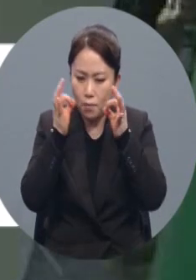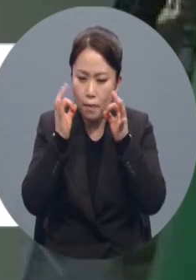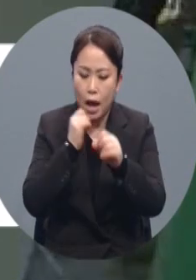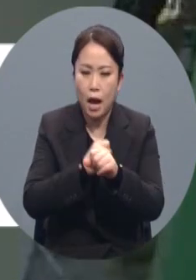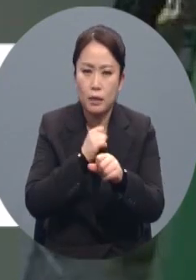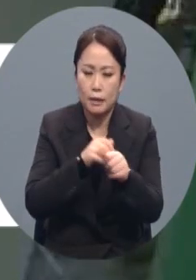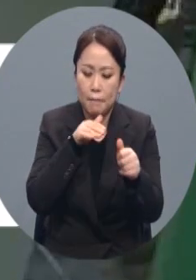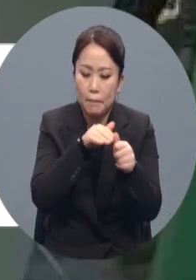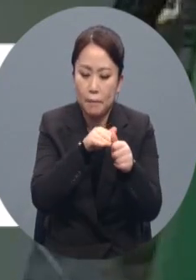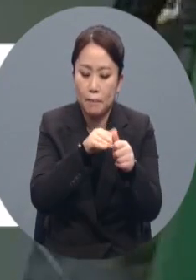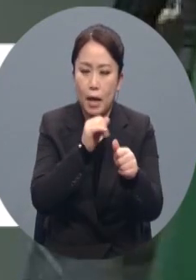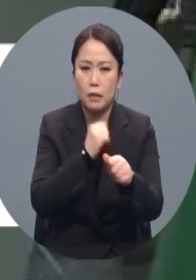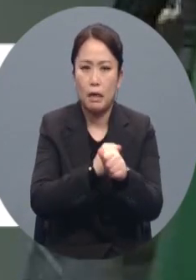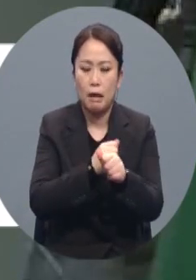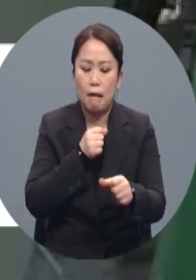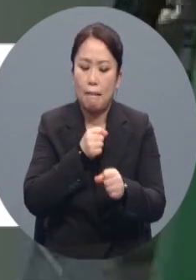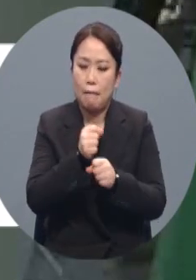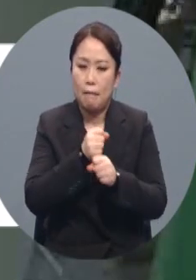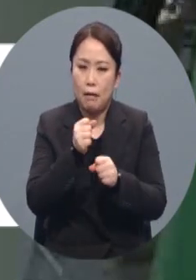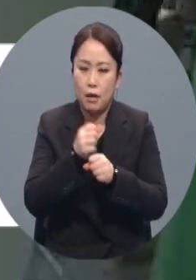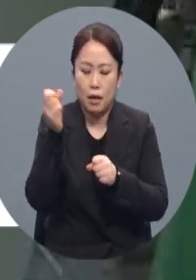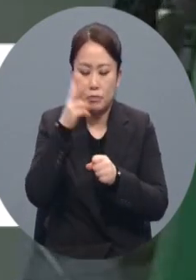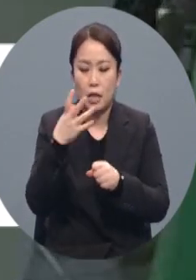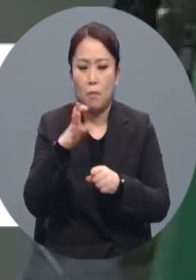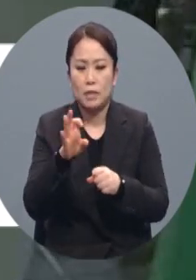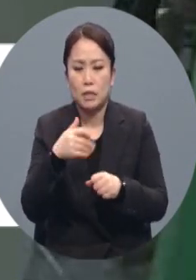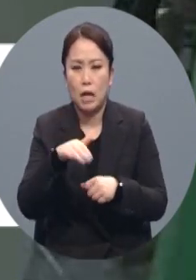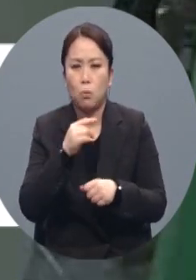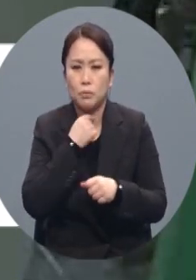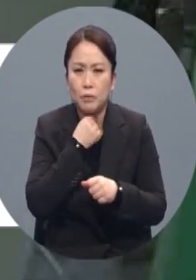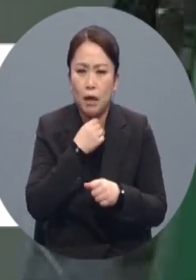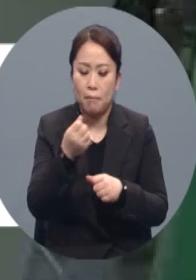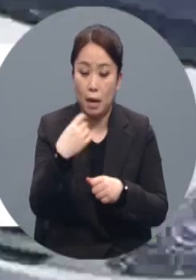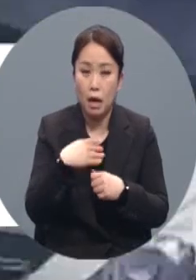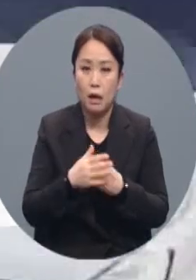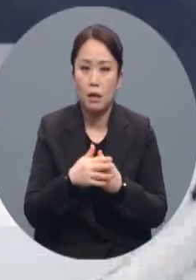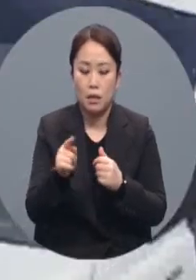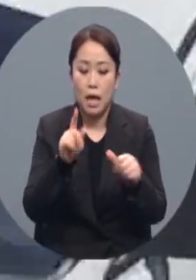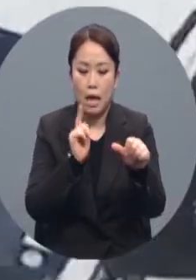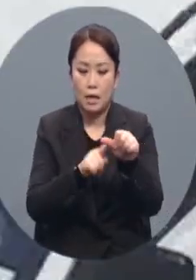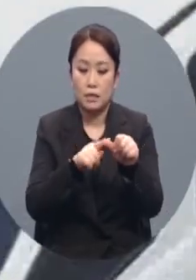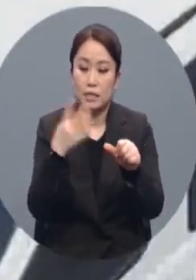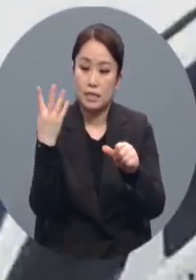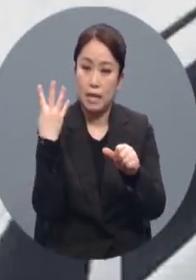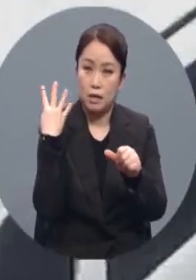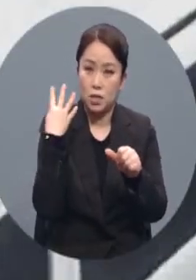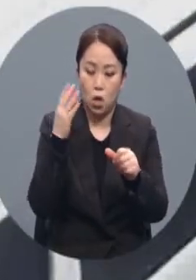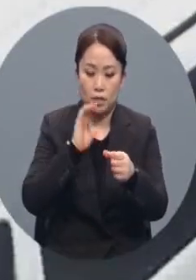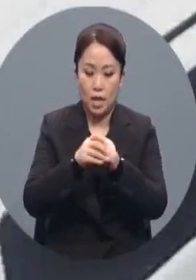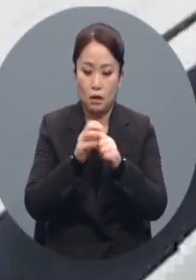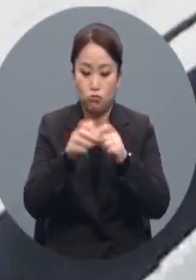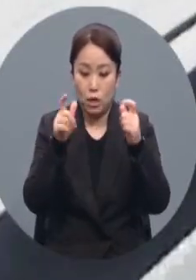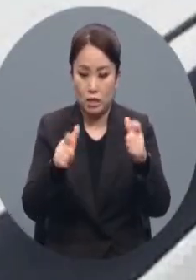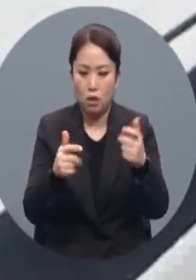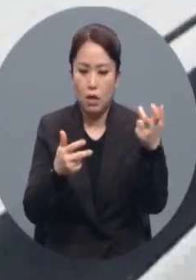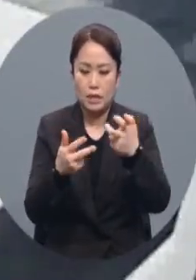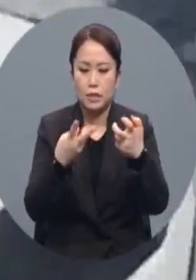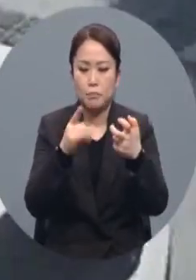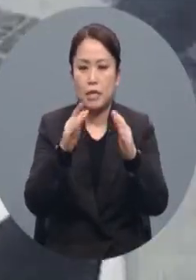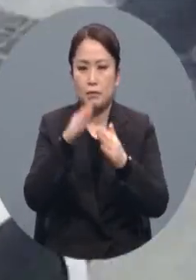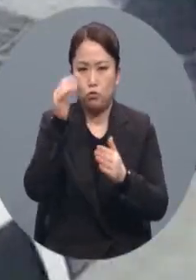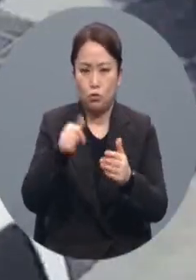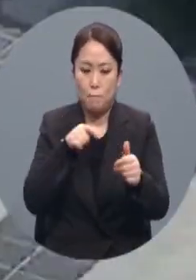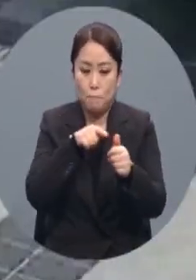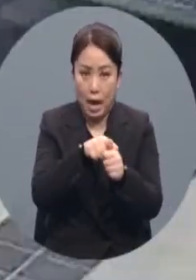좁혀지니까 당황해가지고 뭐 갑자기 화장실 가고 싶다고. A씨는 나흘 전 대구에서 70대 집주인을 살해한